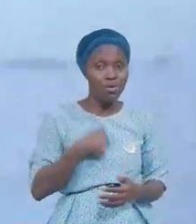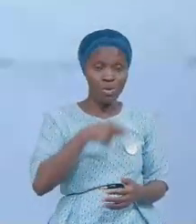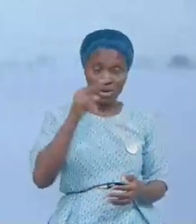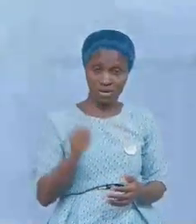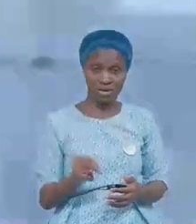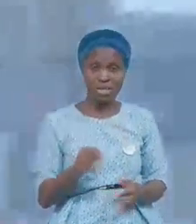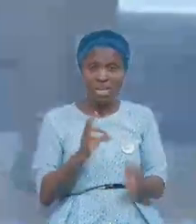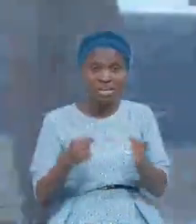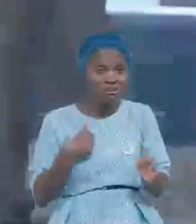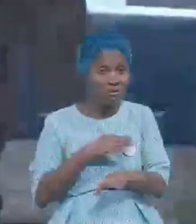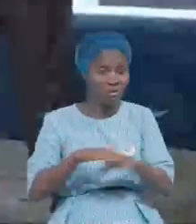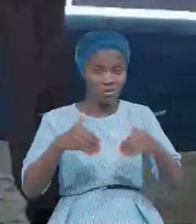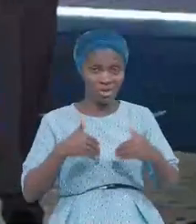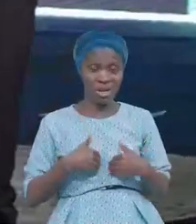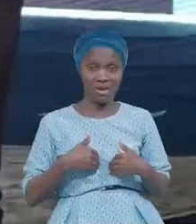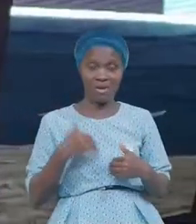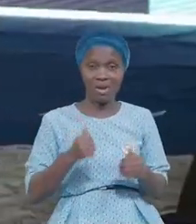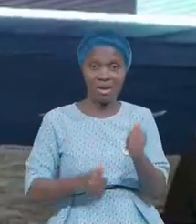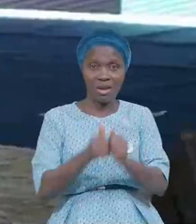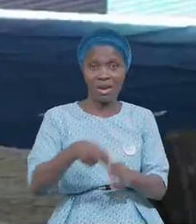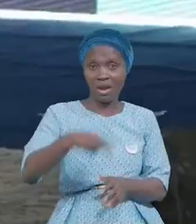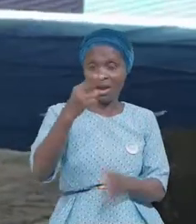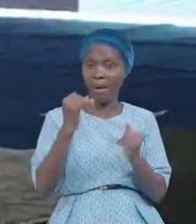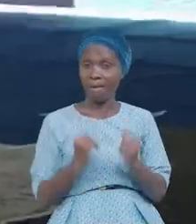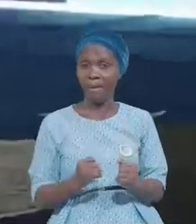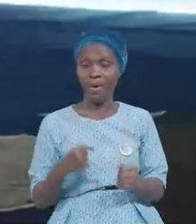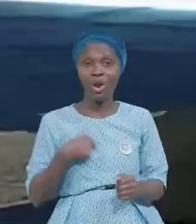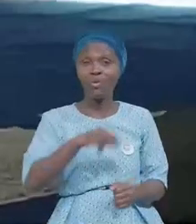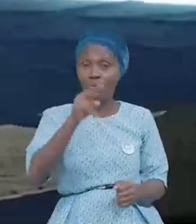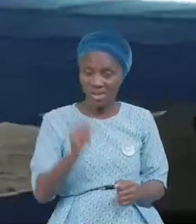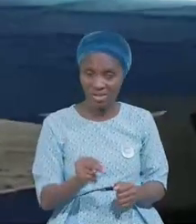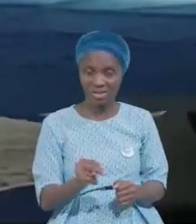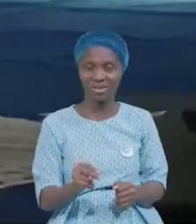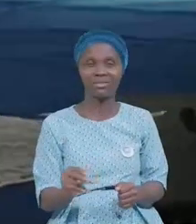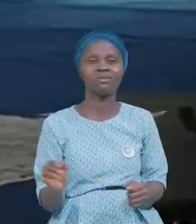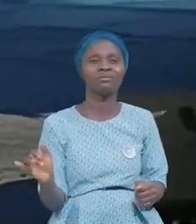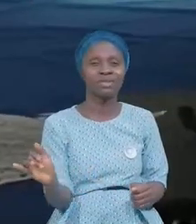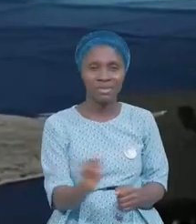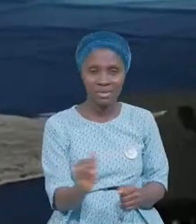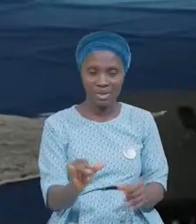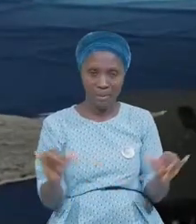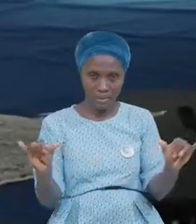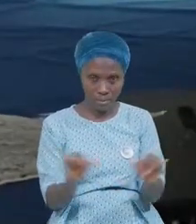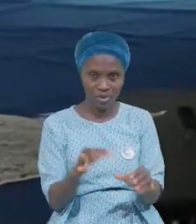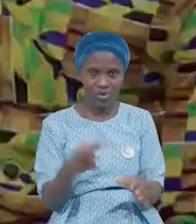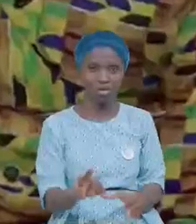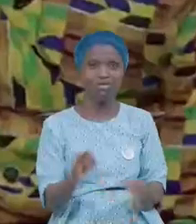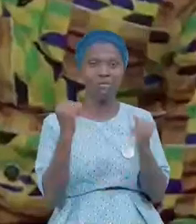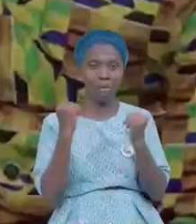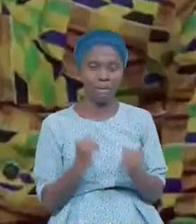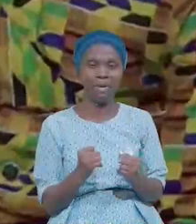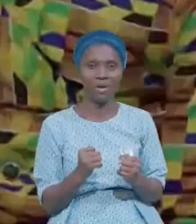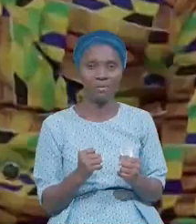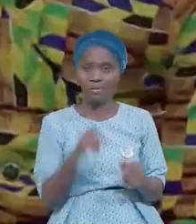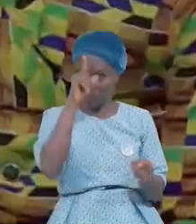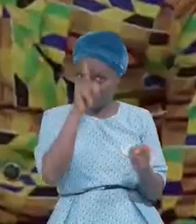si nous n'avons pas une grande puissance, nous avons besoin de la même mesure de puissance. Est-ce que vous êtes d'accord